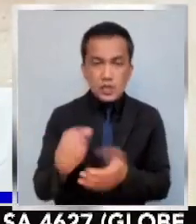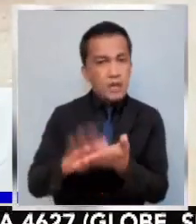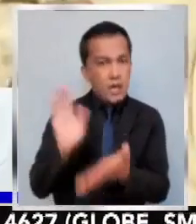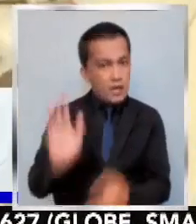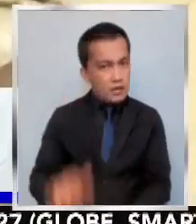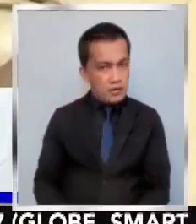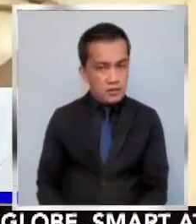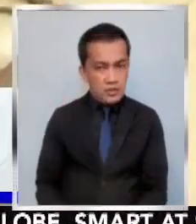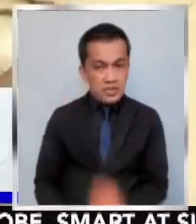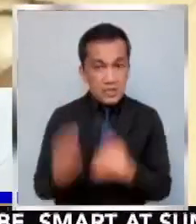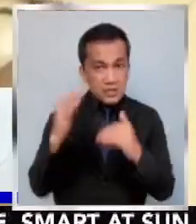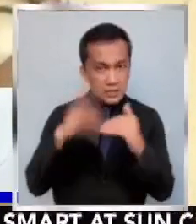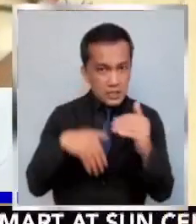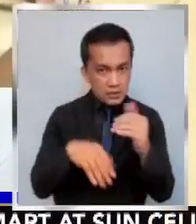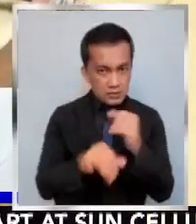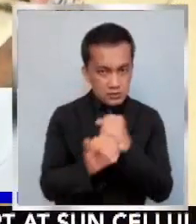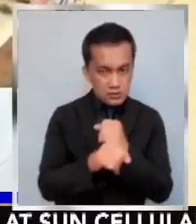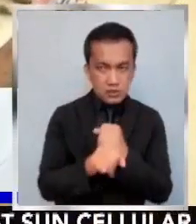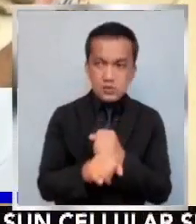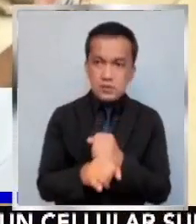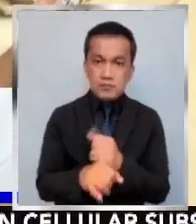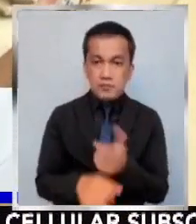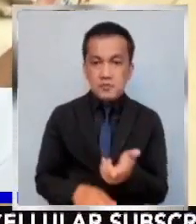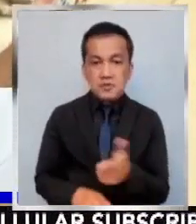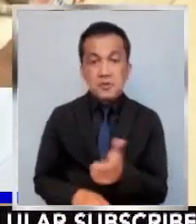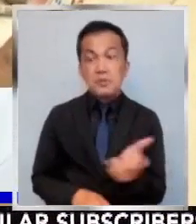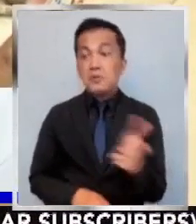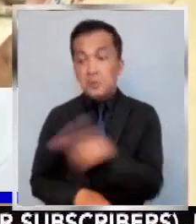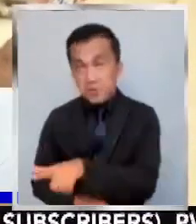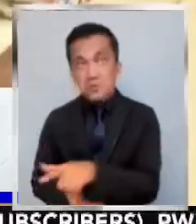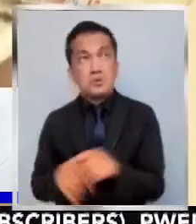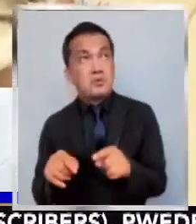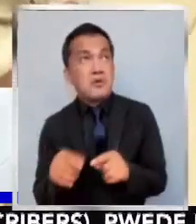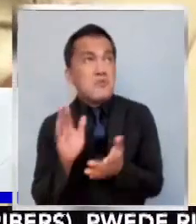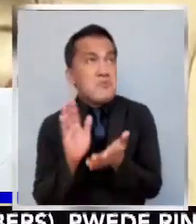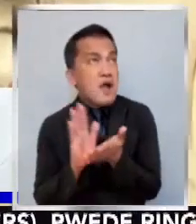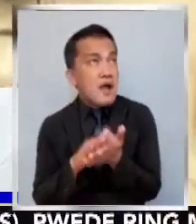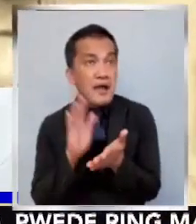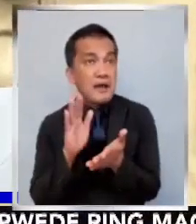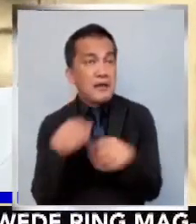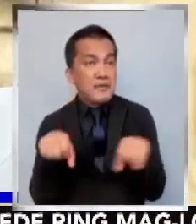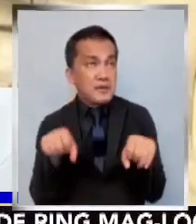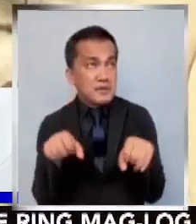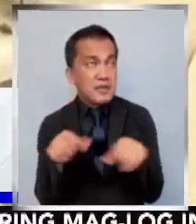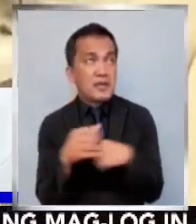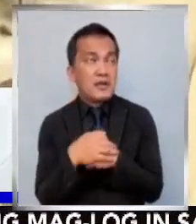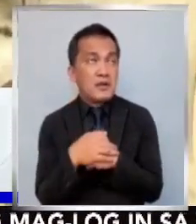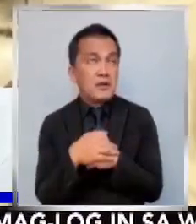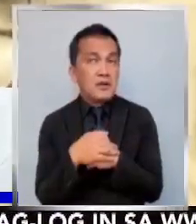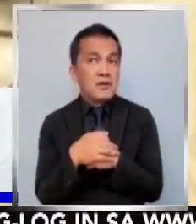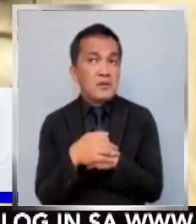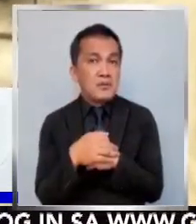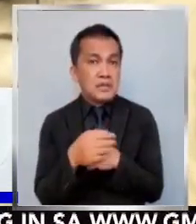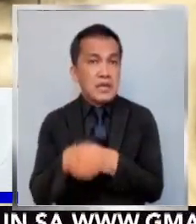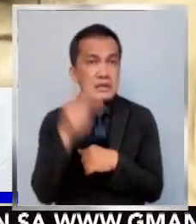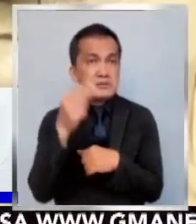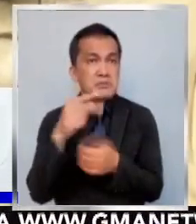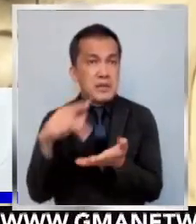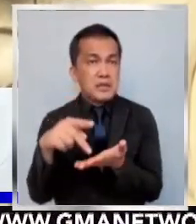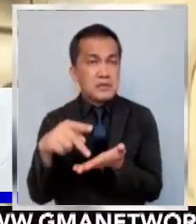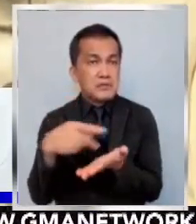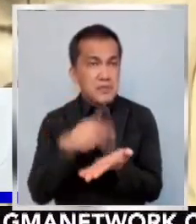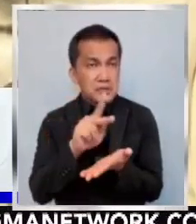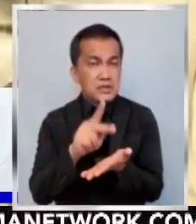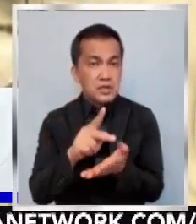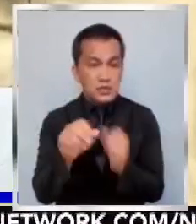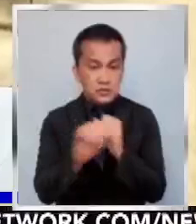jeep. Mas mahal po kasi talaga po kasi pag tricycle po kasi mas mataas yung singil nila kaysa sa tricycle. Sa jeep po